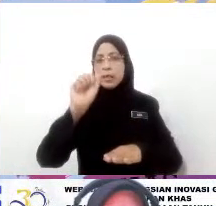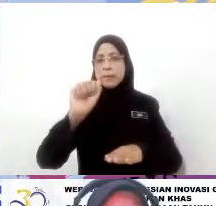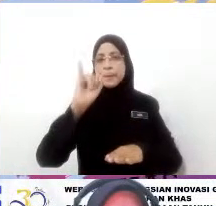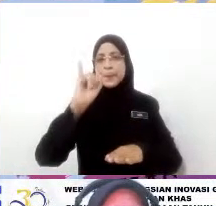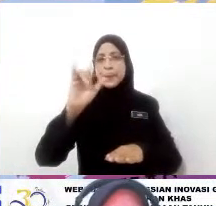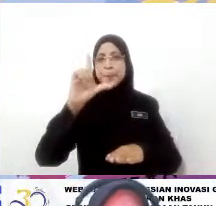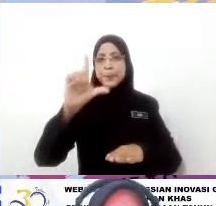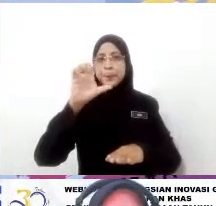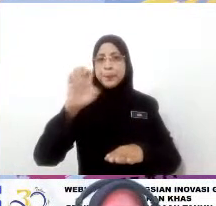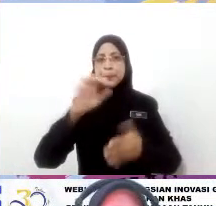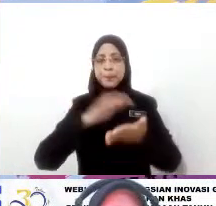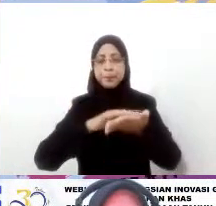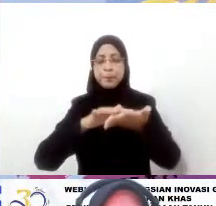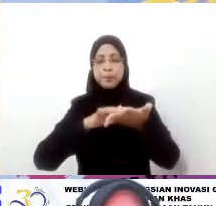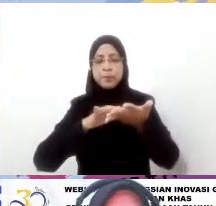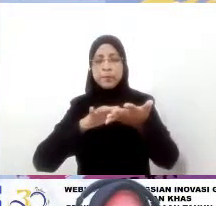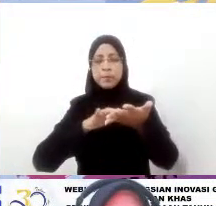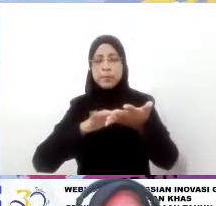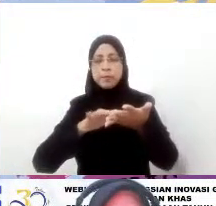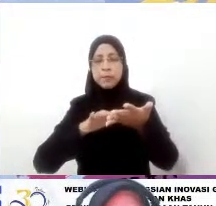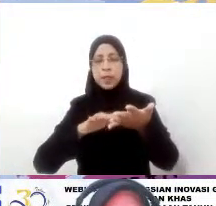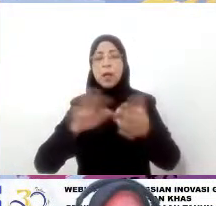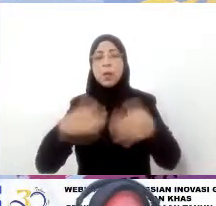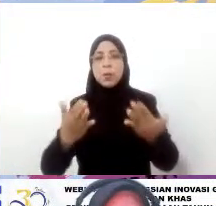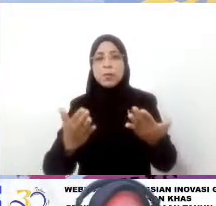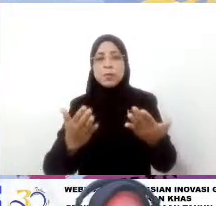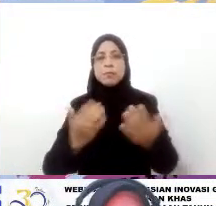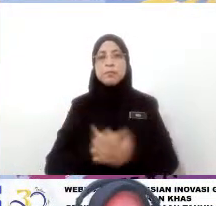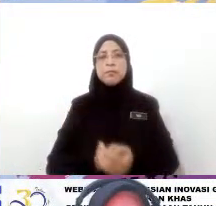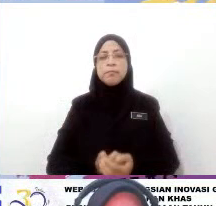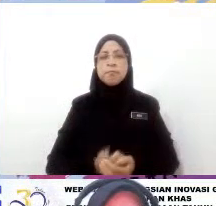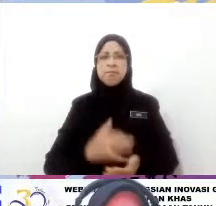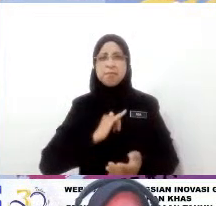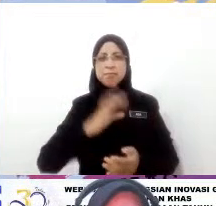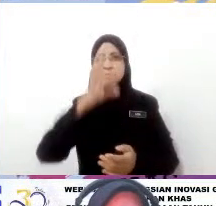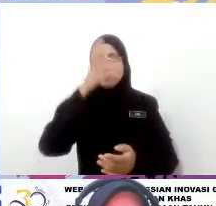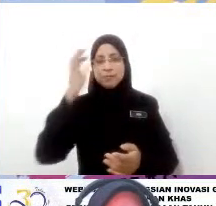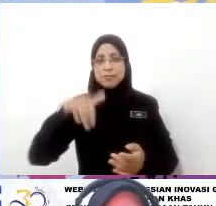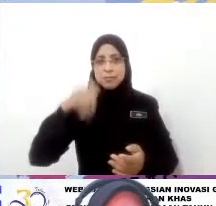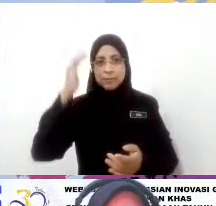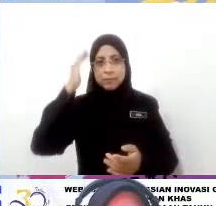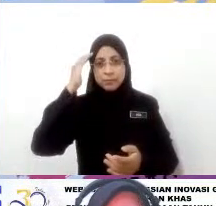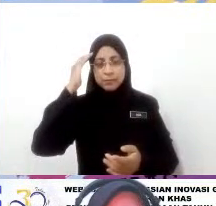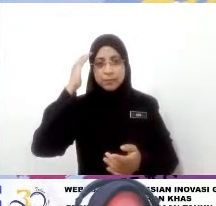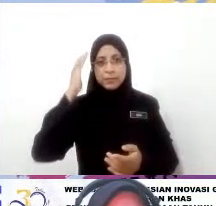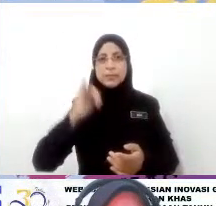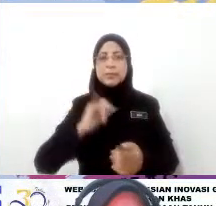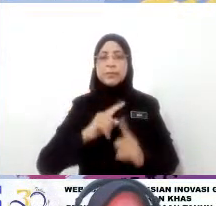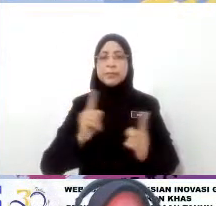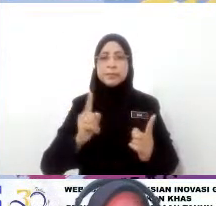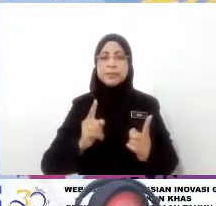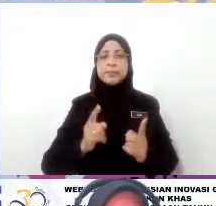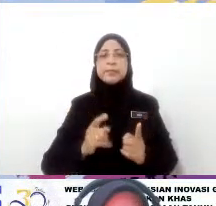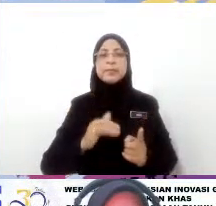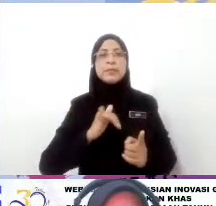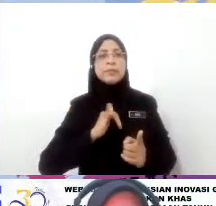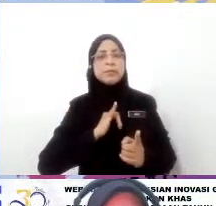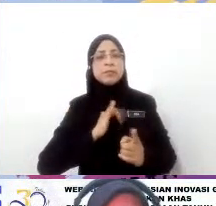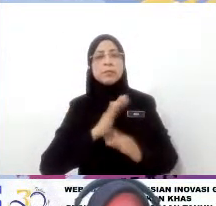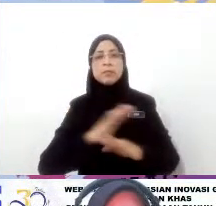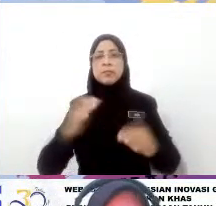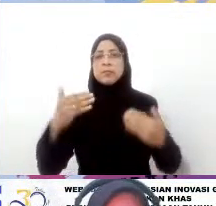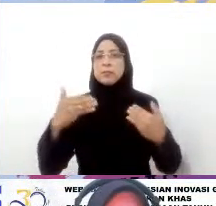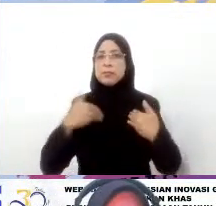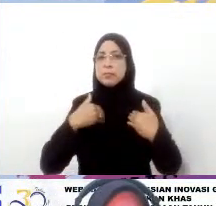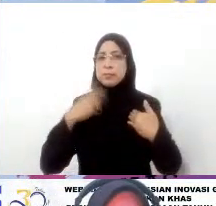saya ke sekolah ni, sebenarnya saya bukan option pendidikan khas. Sama macam Cikgu Steph sebelum ni, Cikgu. Saya memang tak ada option.